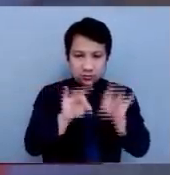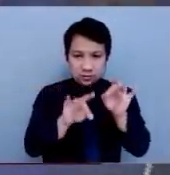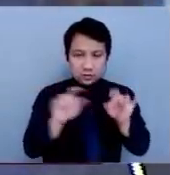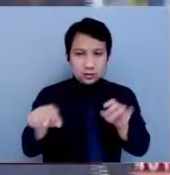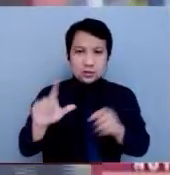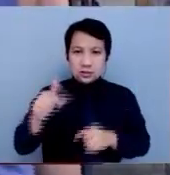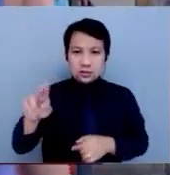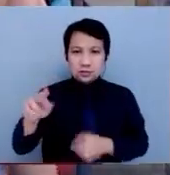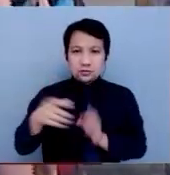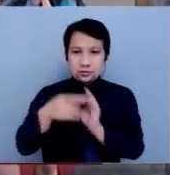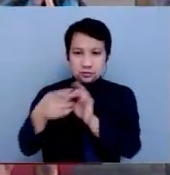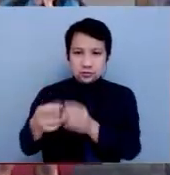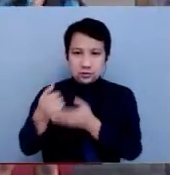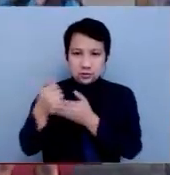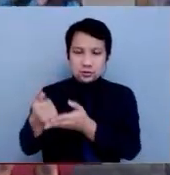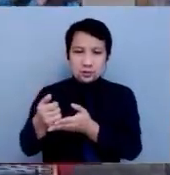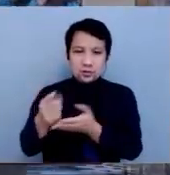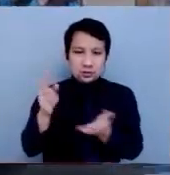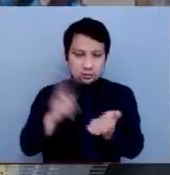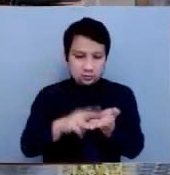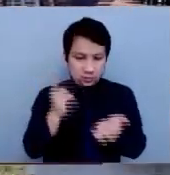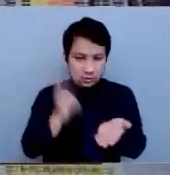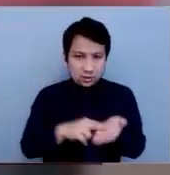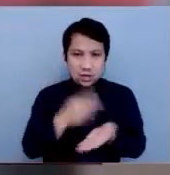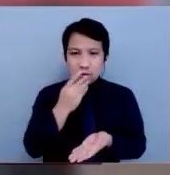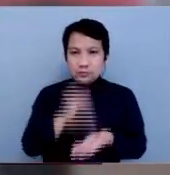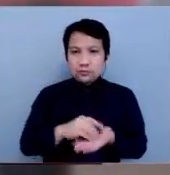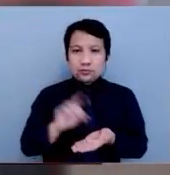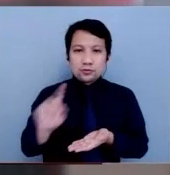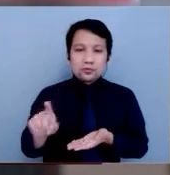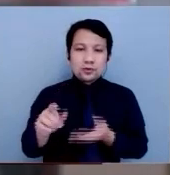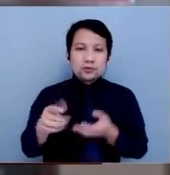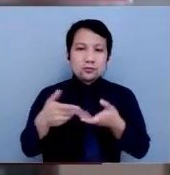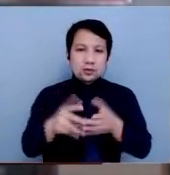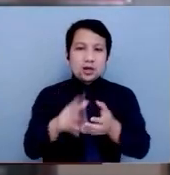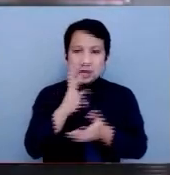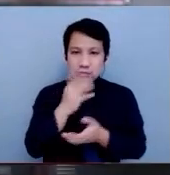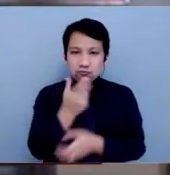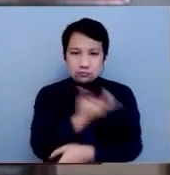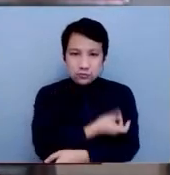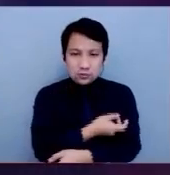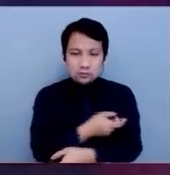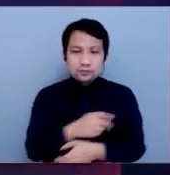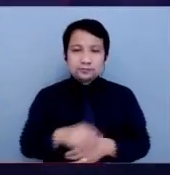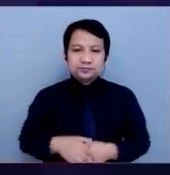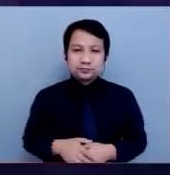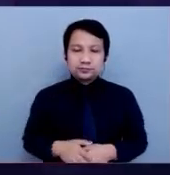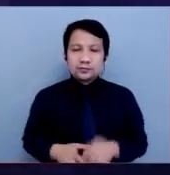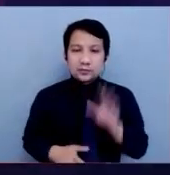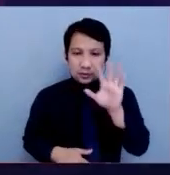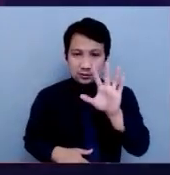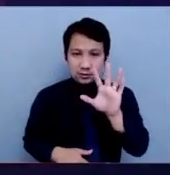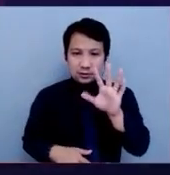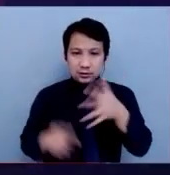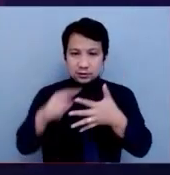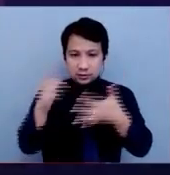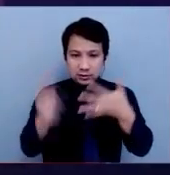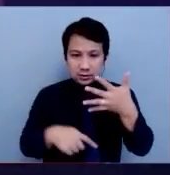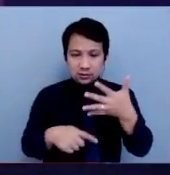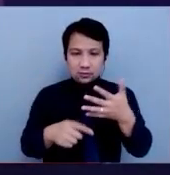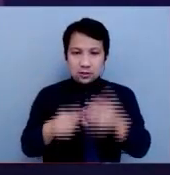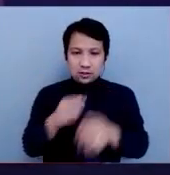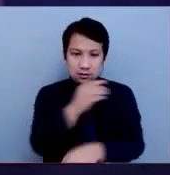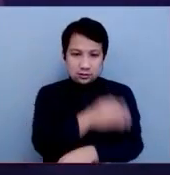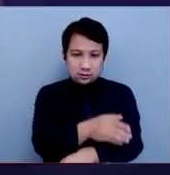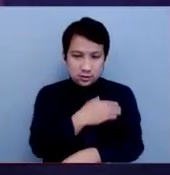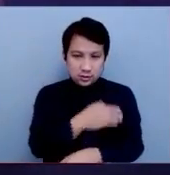LGU para sa registration at documentation ng mga magpapabakuna. 5 botika at 2 clinics sa Metro Manila